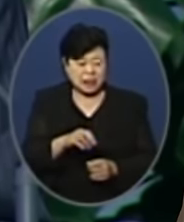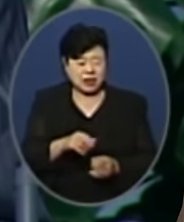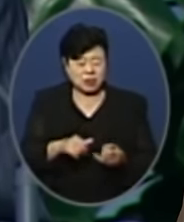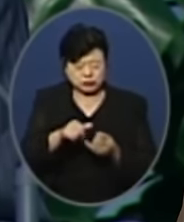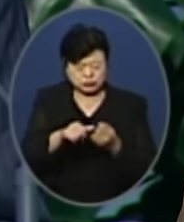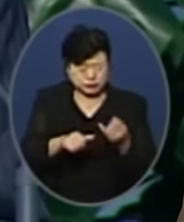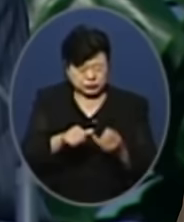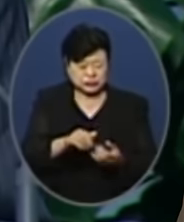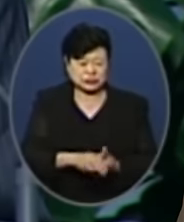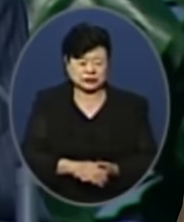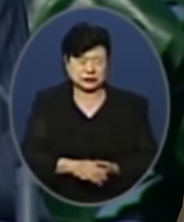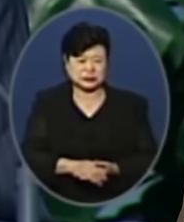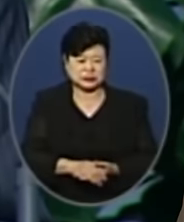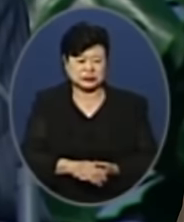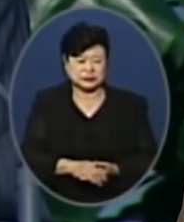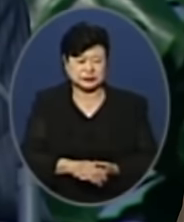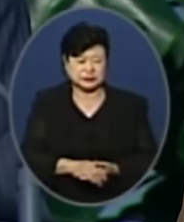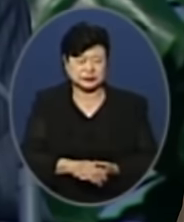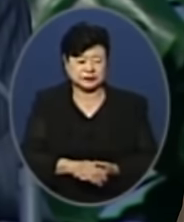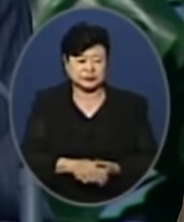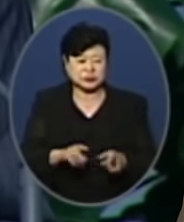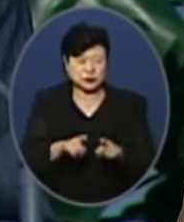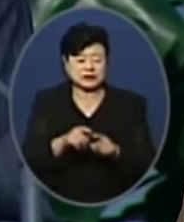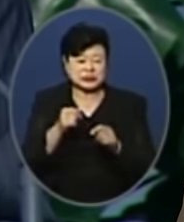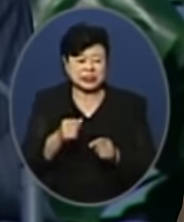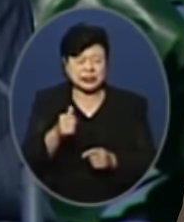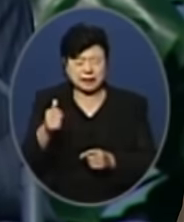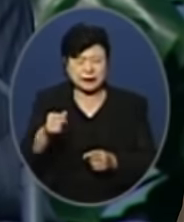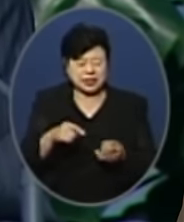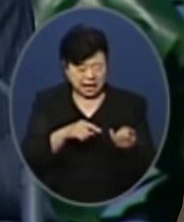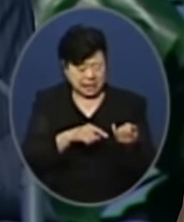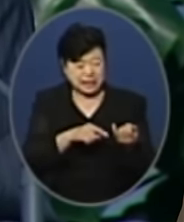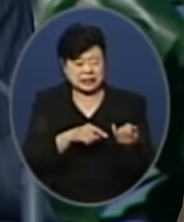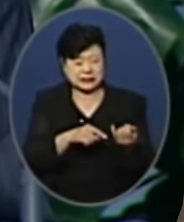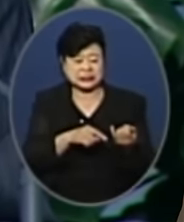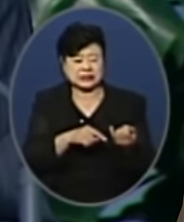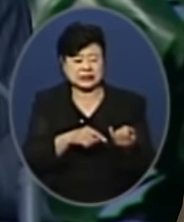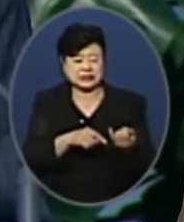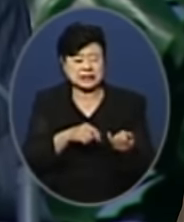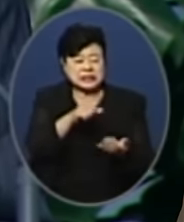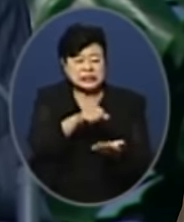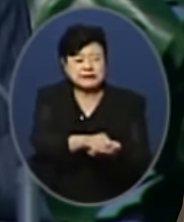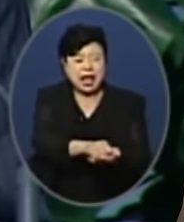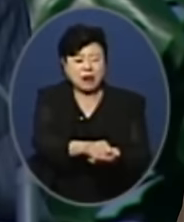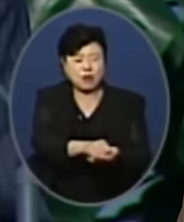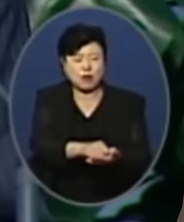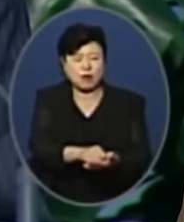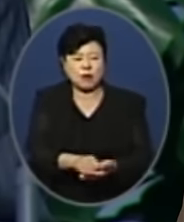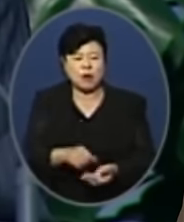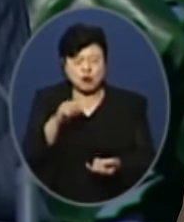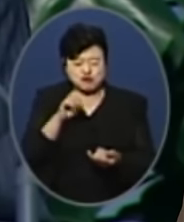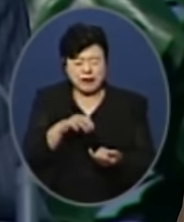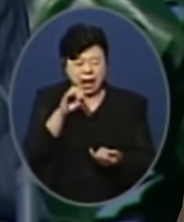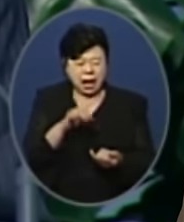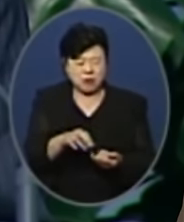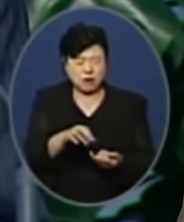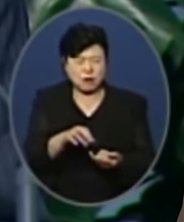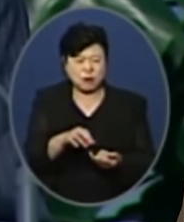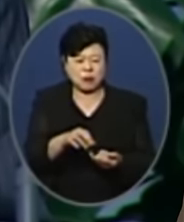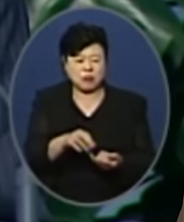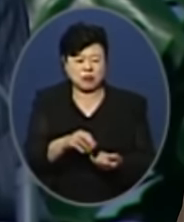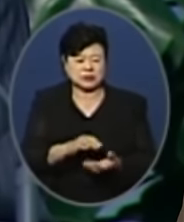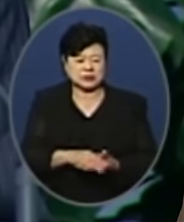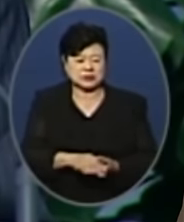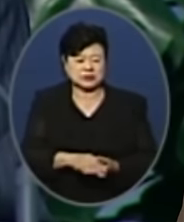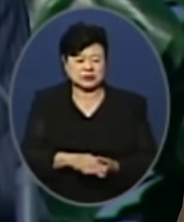부부간에 동등하게 살아야 될 것을 남편은 아내를 지배하고 후박하고